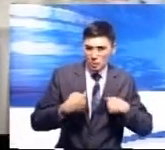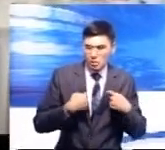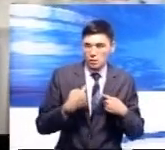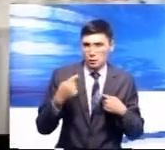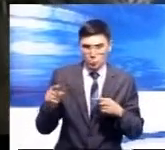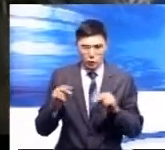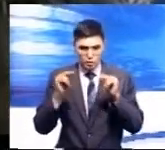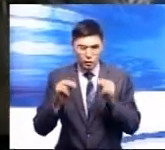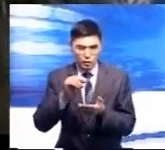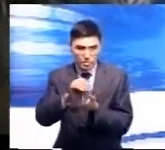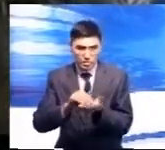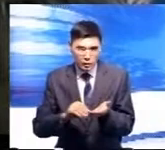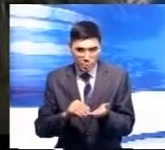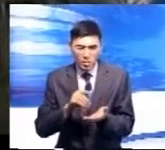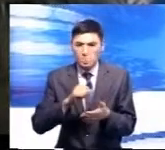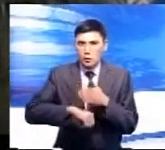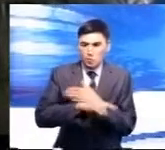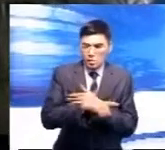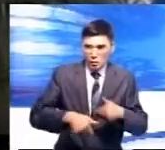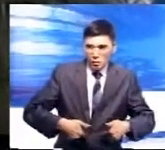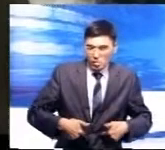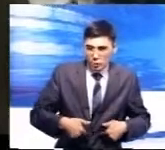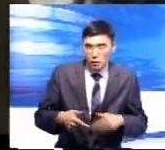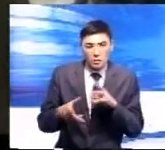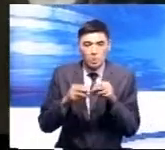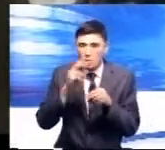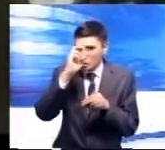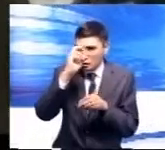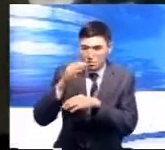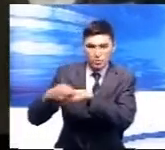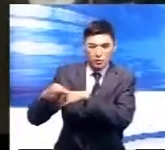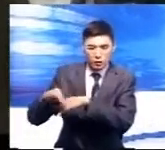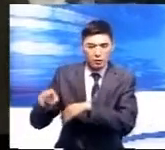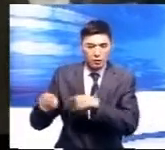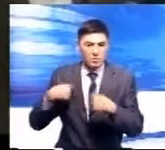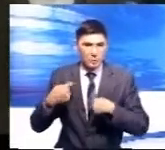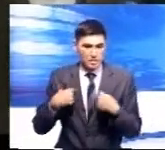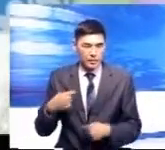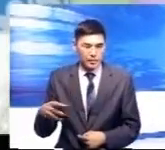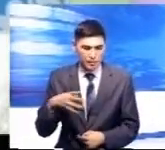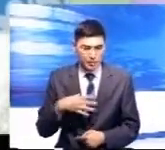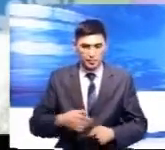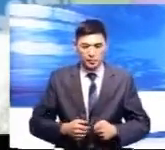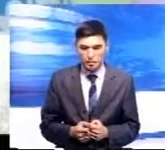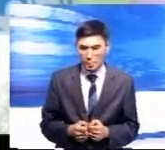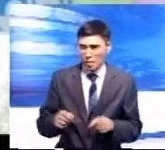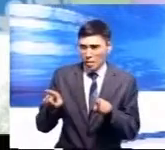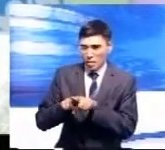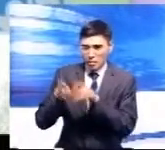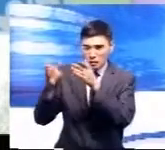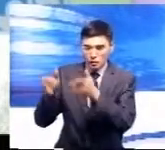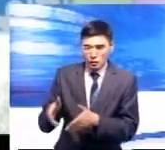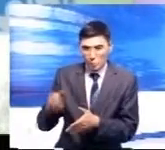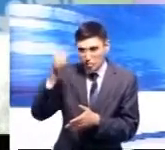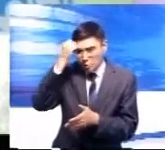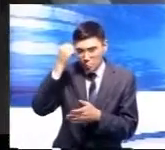начале 20 века он подвергался политическим репрессиям. Во время конференции участники отметили, что память о таких личностях